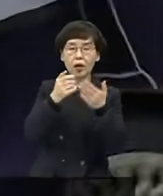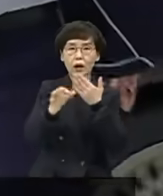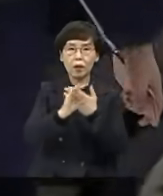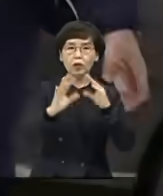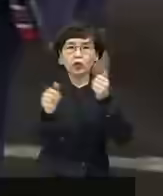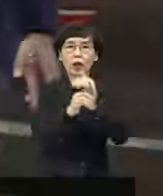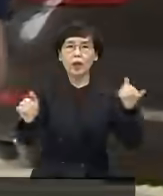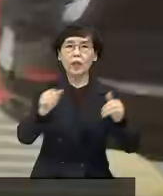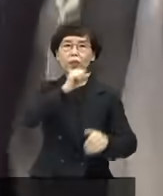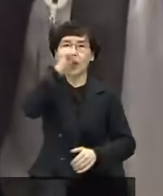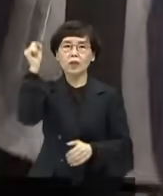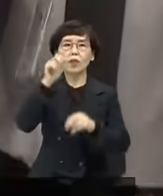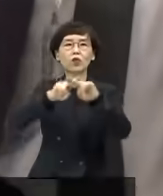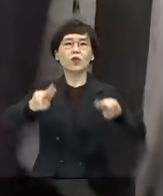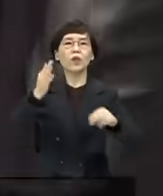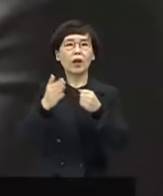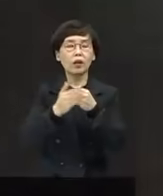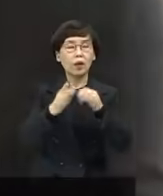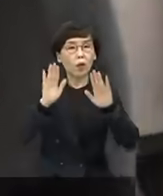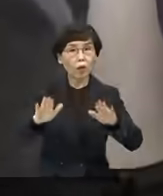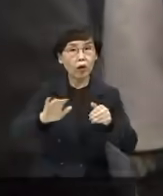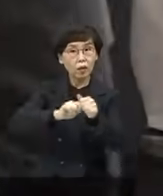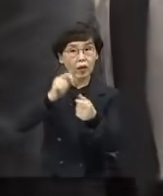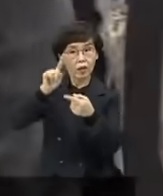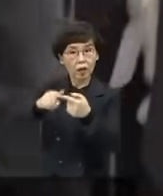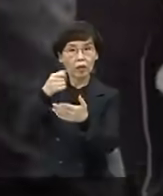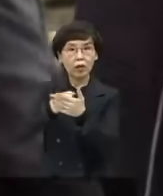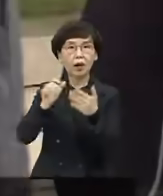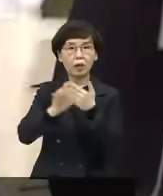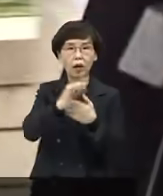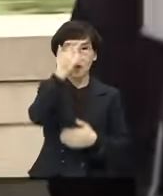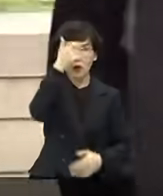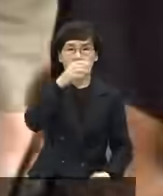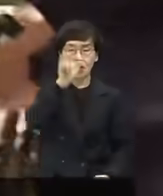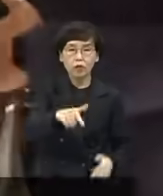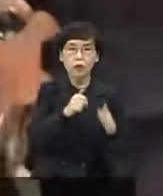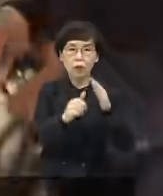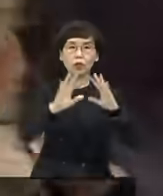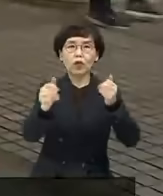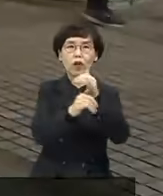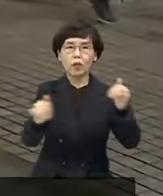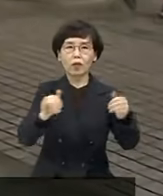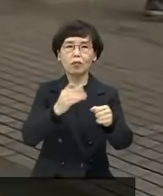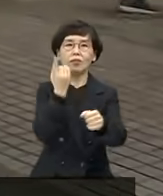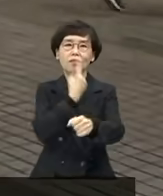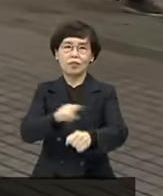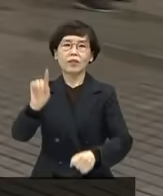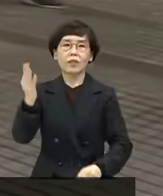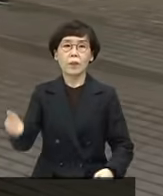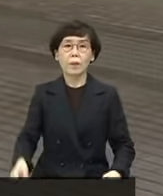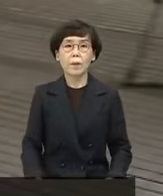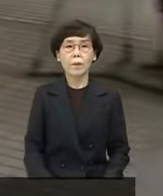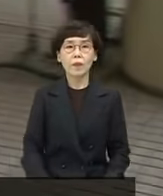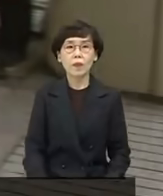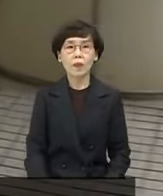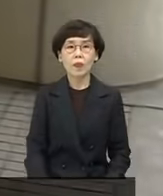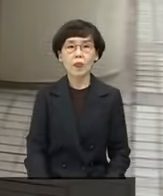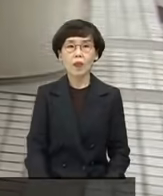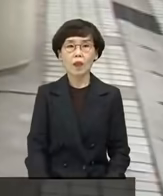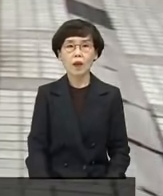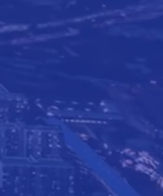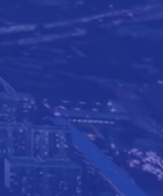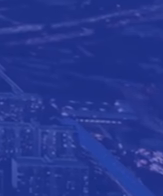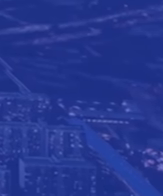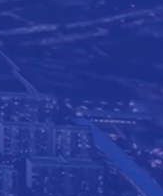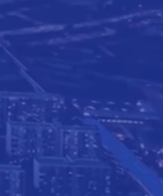무효가 되는 만큼 오늘 형량이 그대로 확정되면 최강욱 대표는 의원직을 잃게 됩니다. SBS 배준우입니다.